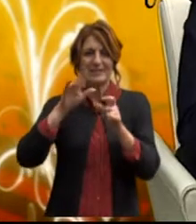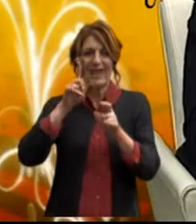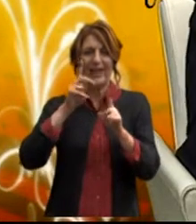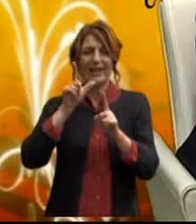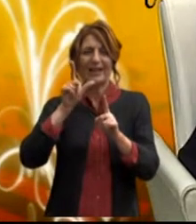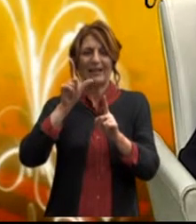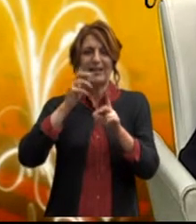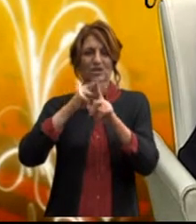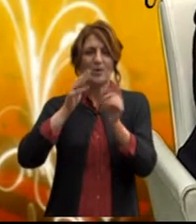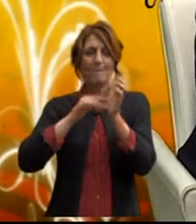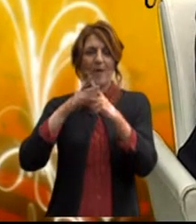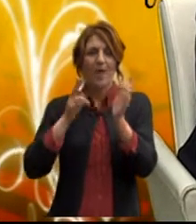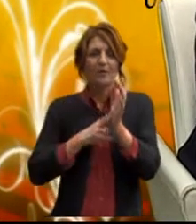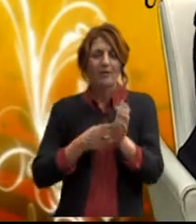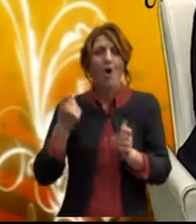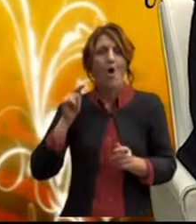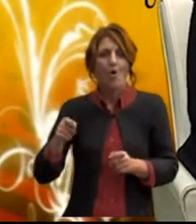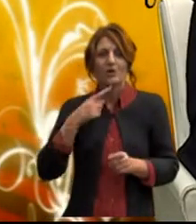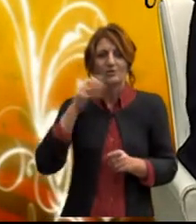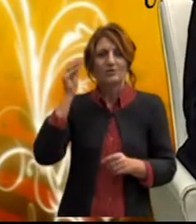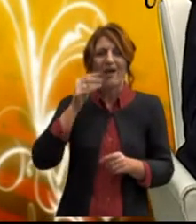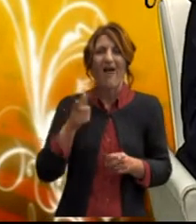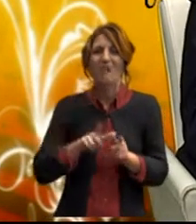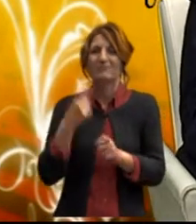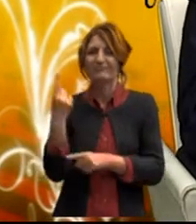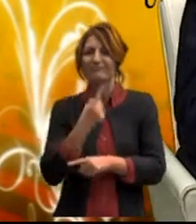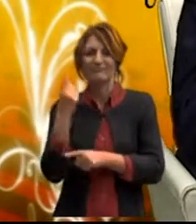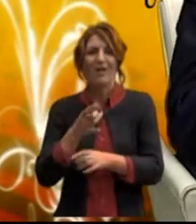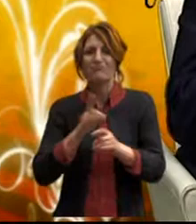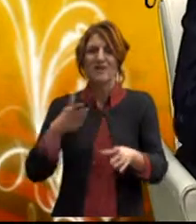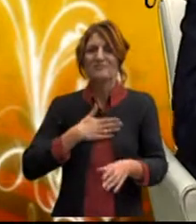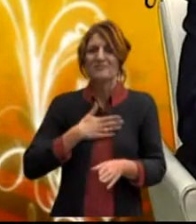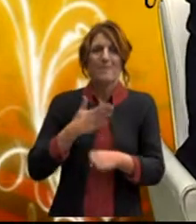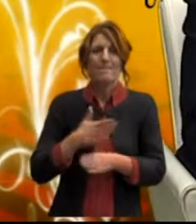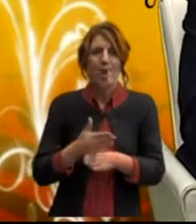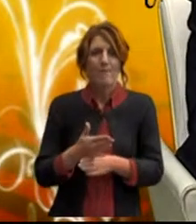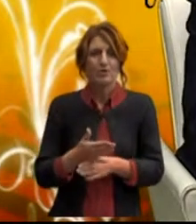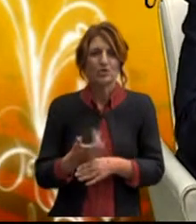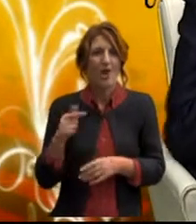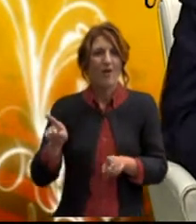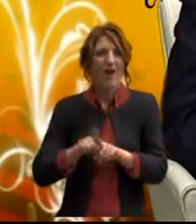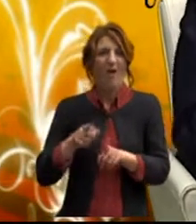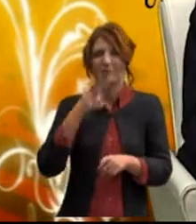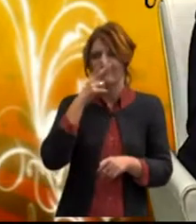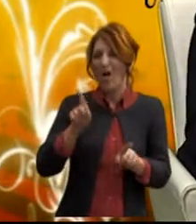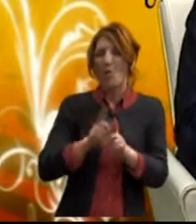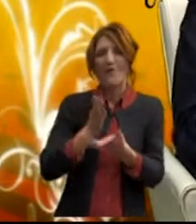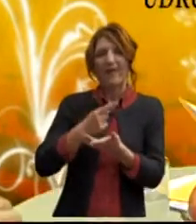se godinama bavio modelom naučene bespomoćnosti, onda došao na ideju, a i sam je bio malo sklon pesimizmu,